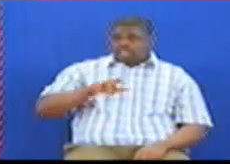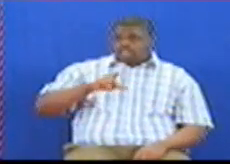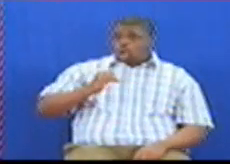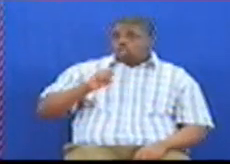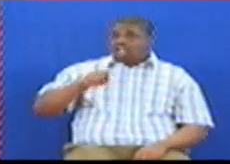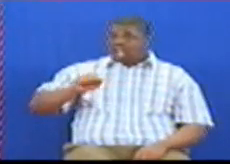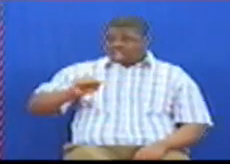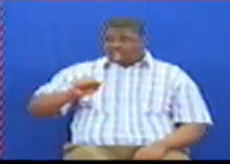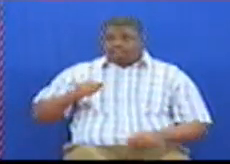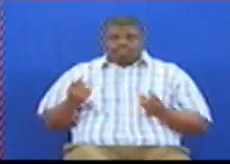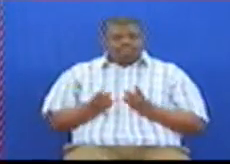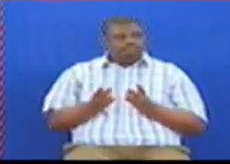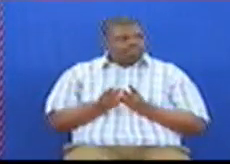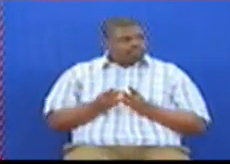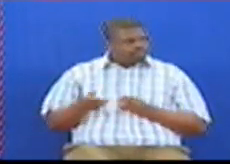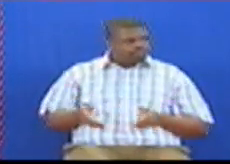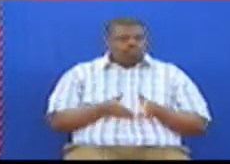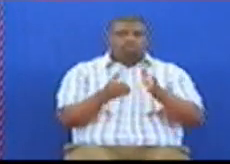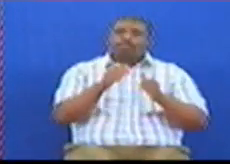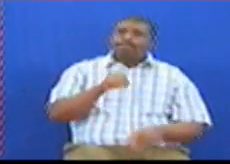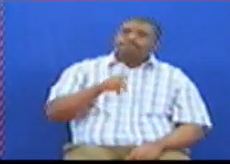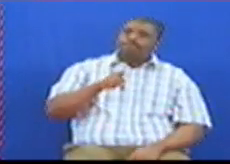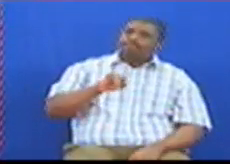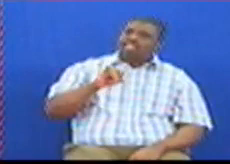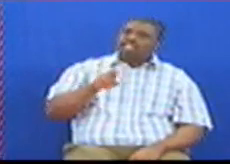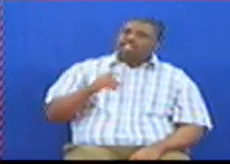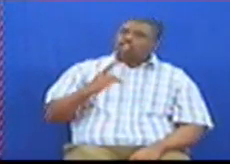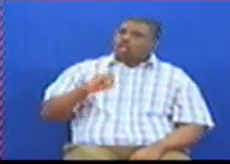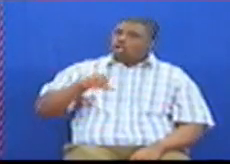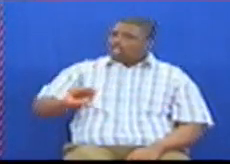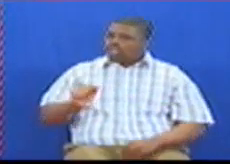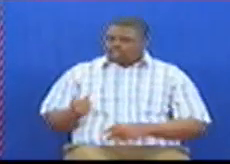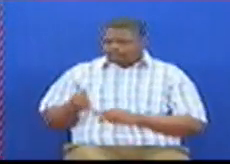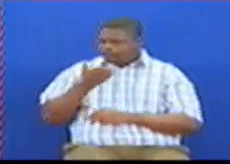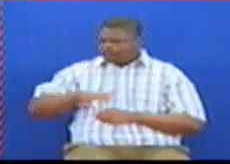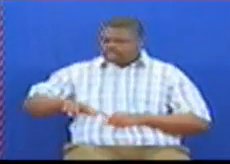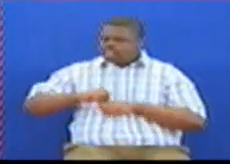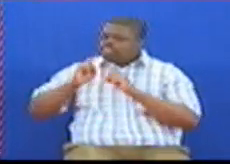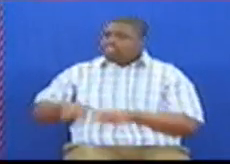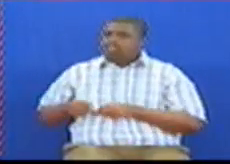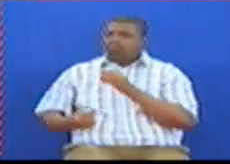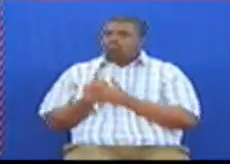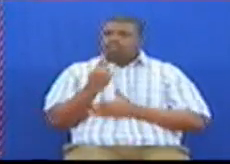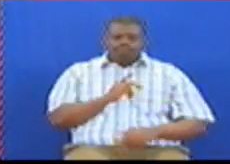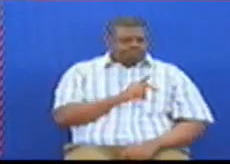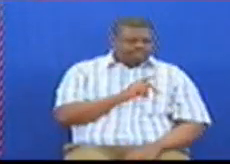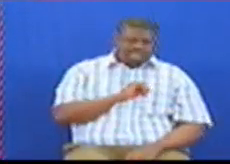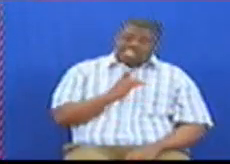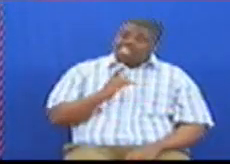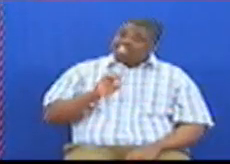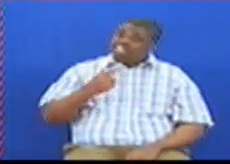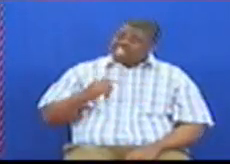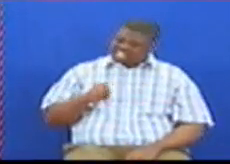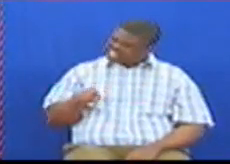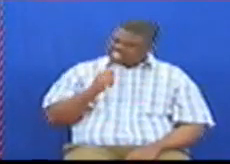mto Mkondoa ambao unaleta maji mengi kutoka bwawa la Kidete, ambapo nilishauliza hapa bungeni mara kadhaa kwamba hili bwawa la